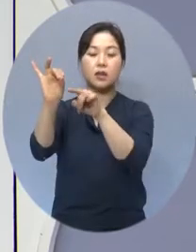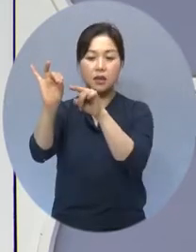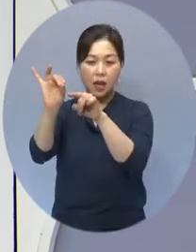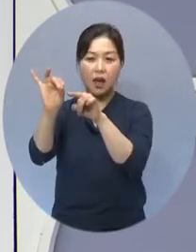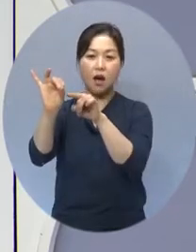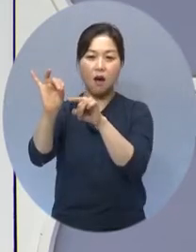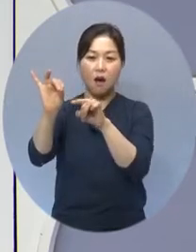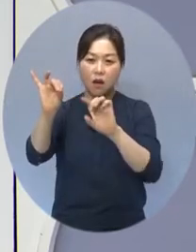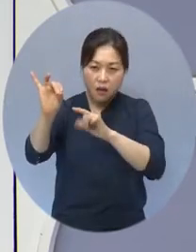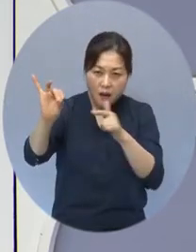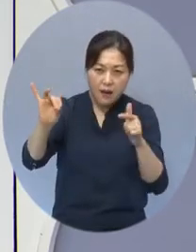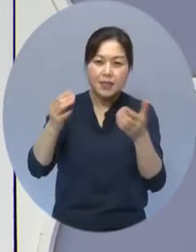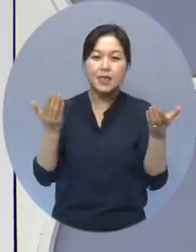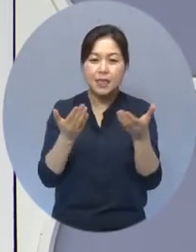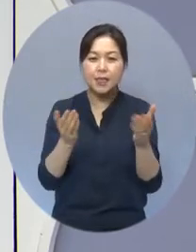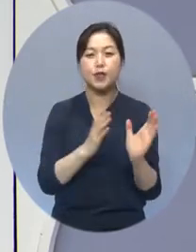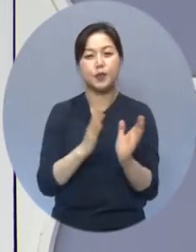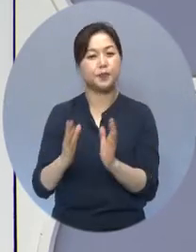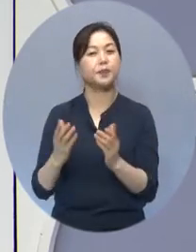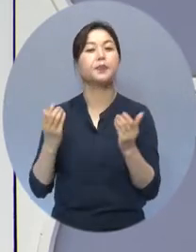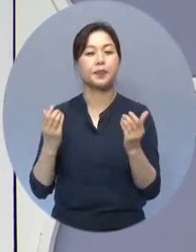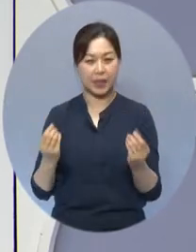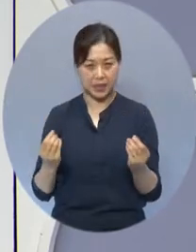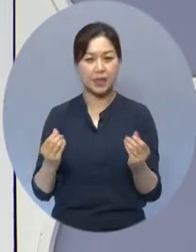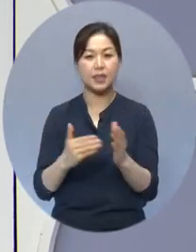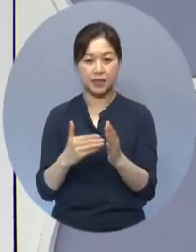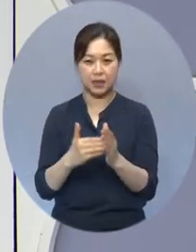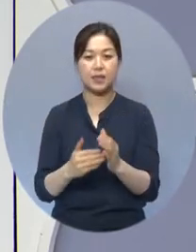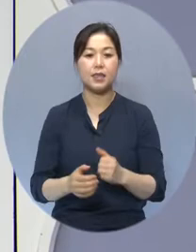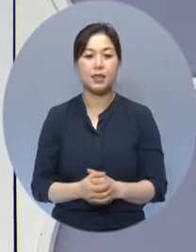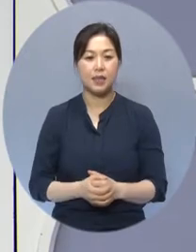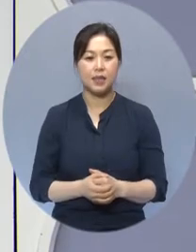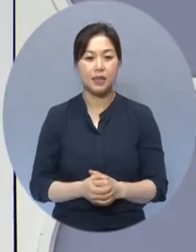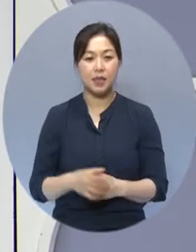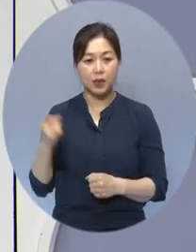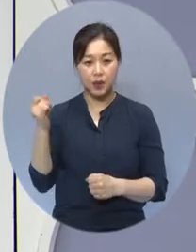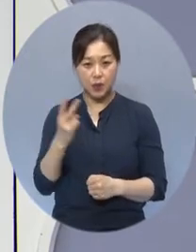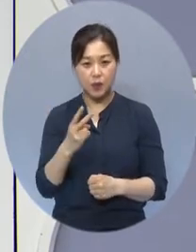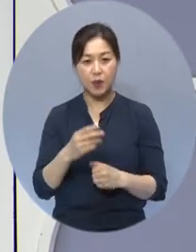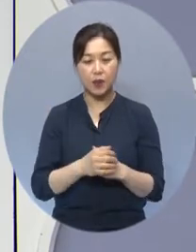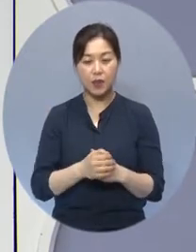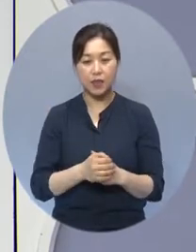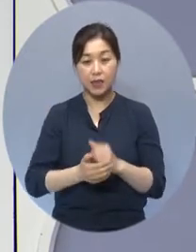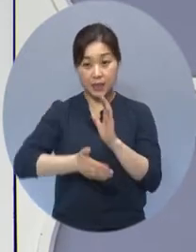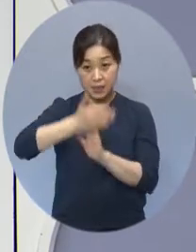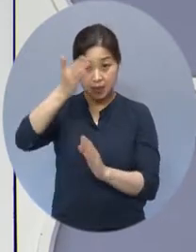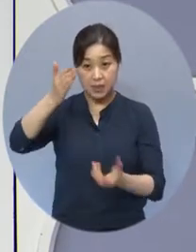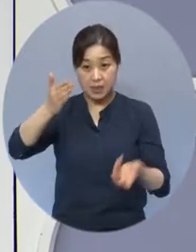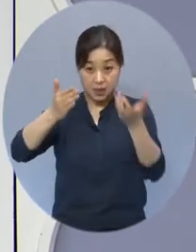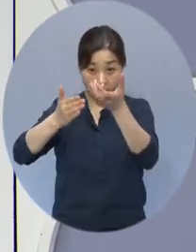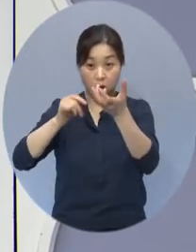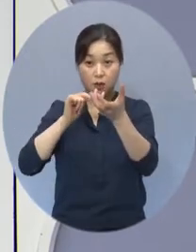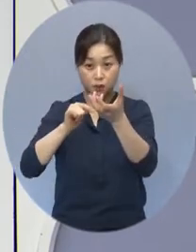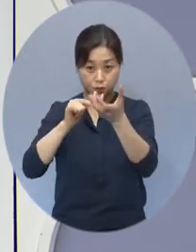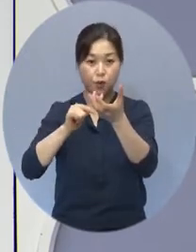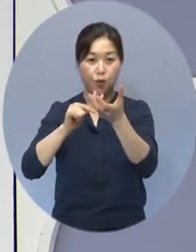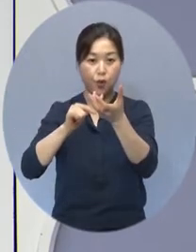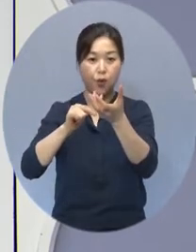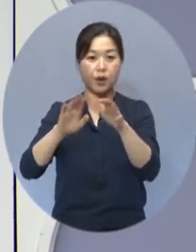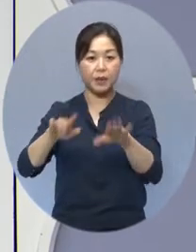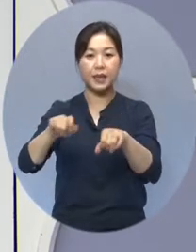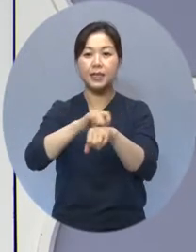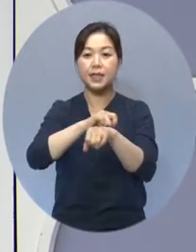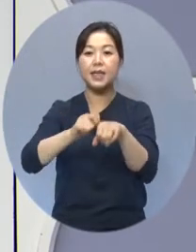보고 있습니다. 또한 아울러서 이제 저희들이 시승격 25년 만에 특례시가